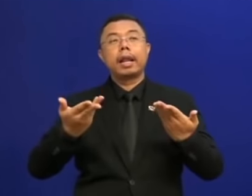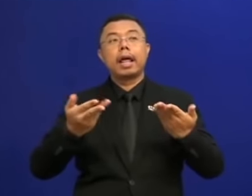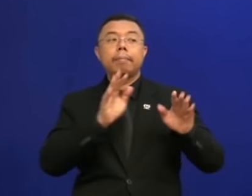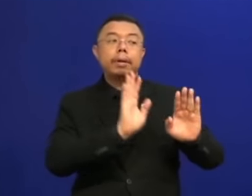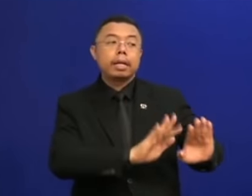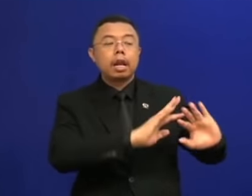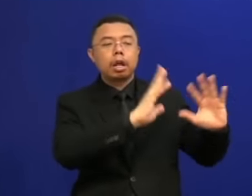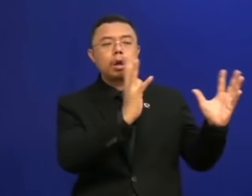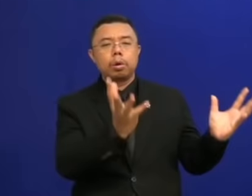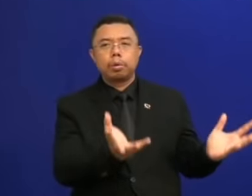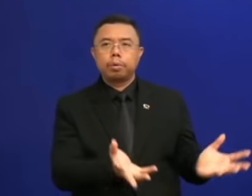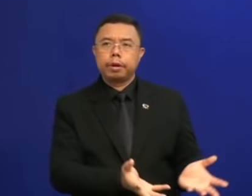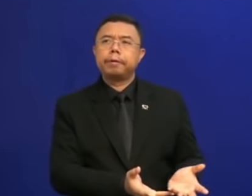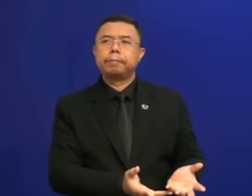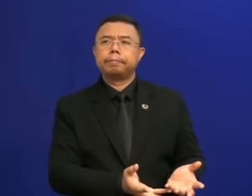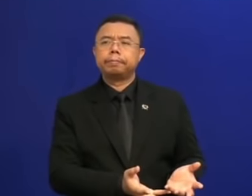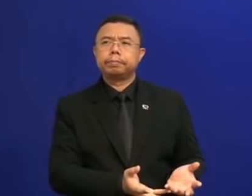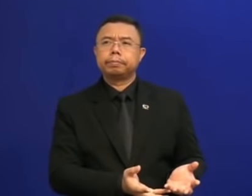meninggalkan dunia.